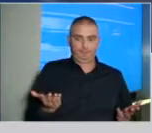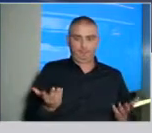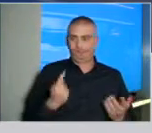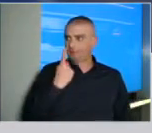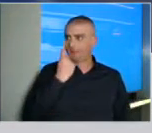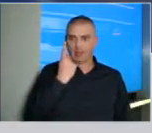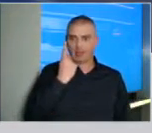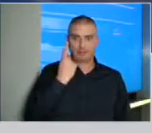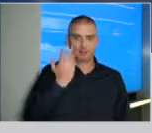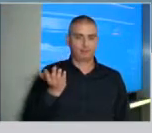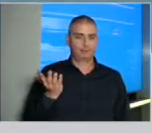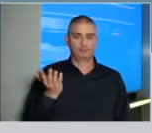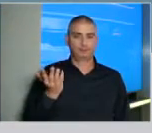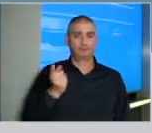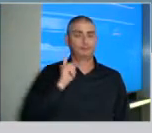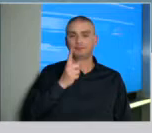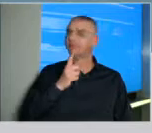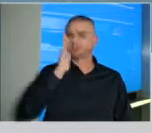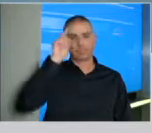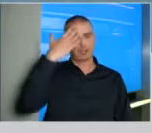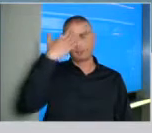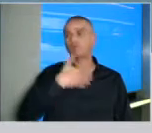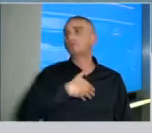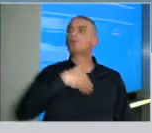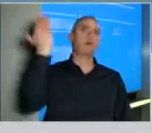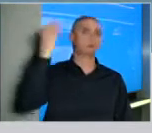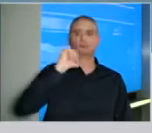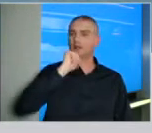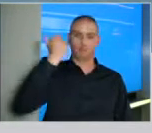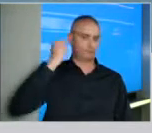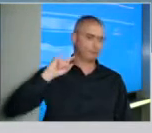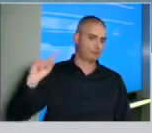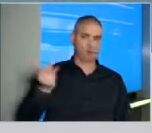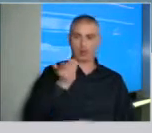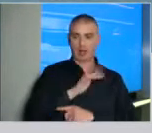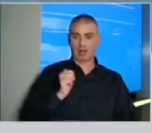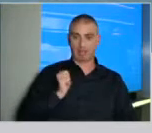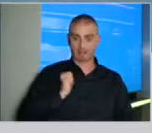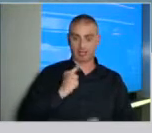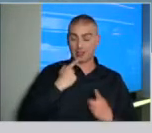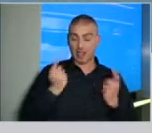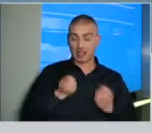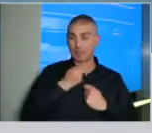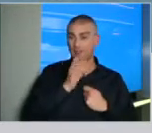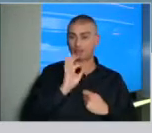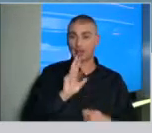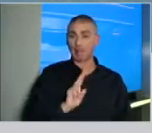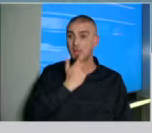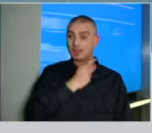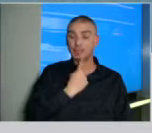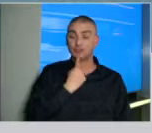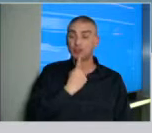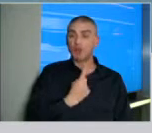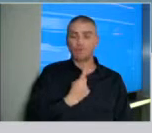לאחד נקרא לזה המפורסמים ביותר מבין חללי צה"ל. הקמפיין הזה של בני גנץ